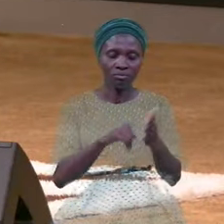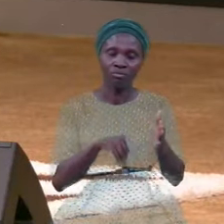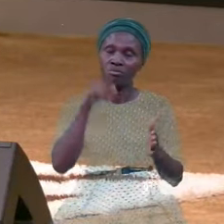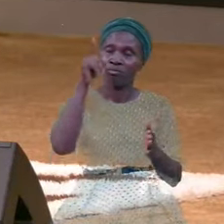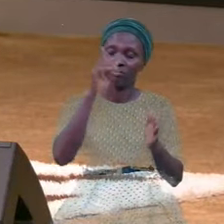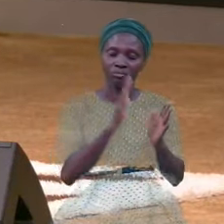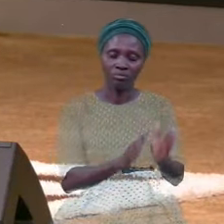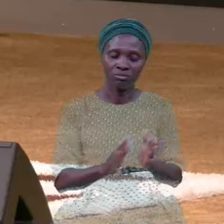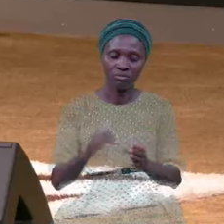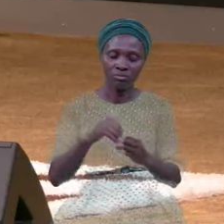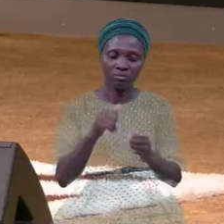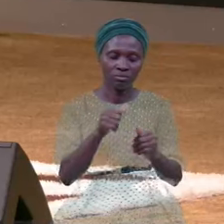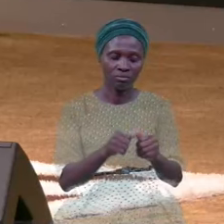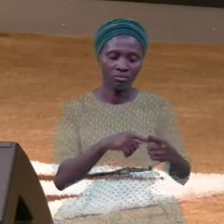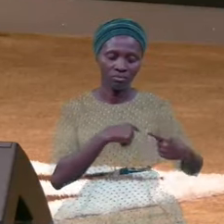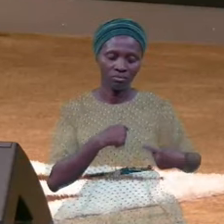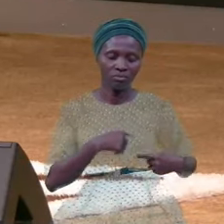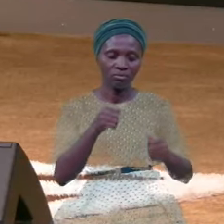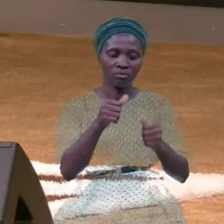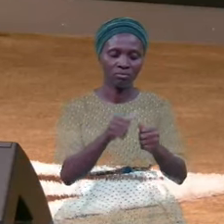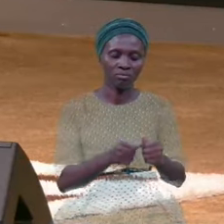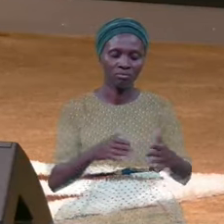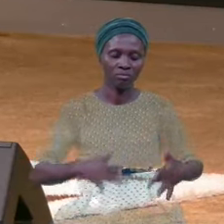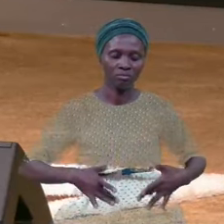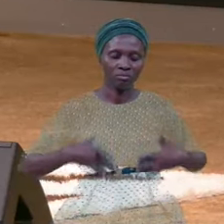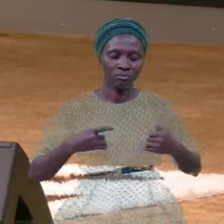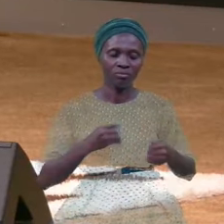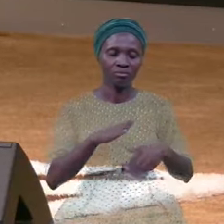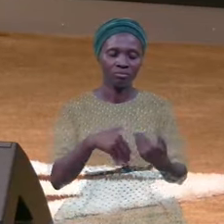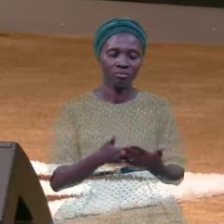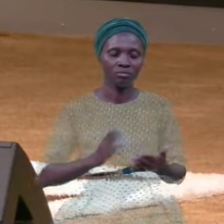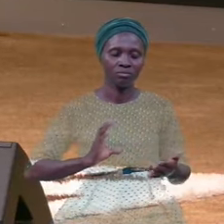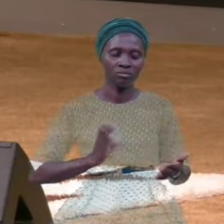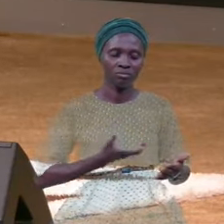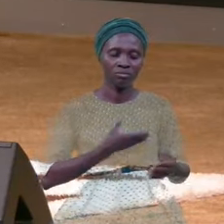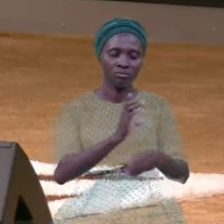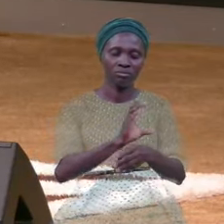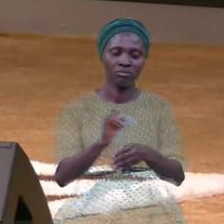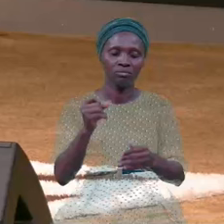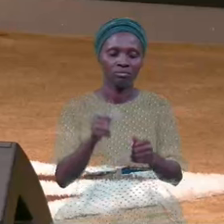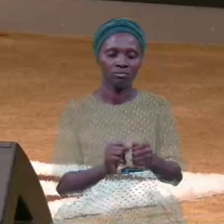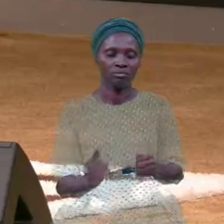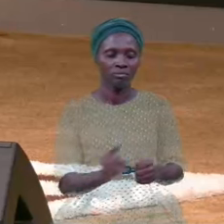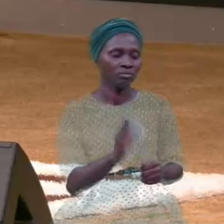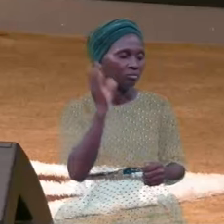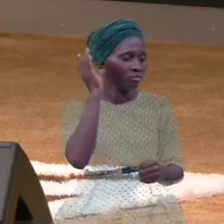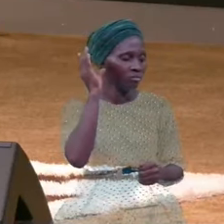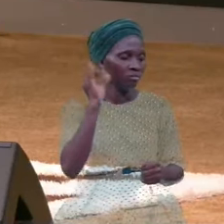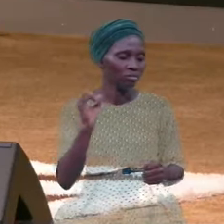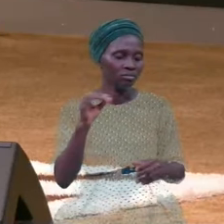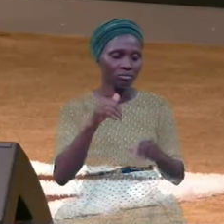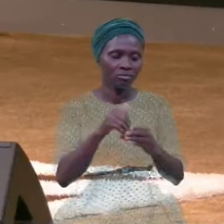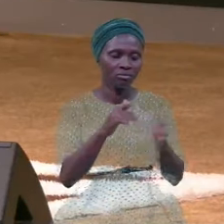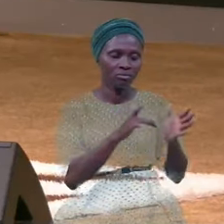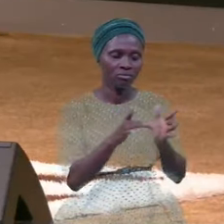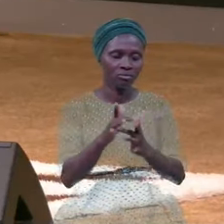tu veux pour chaque cœur, chaque vie, pour toutes les églises et pour tous ceux qui écoutent. Au